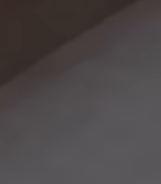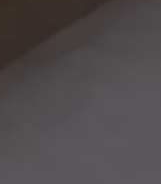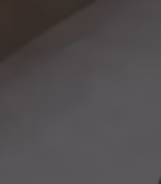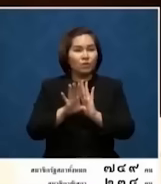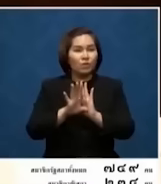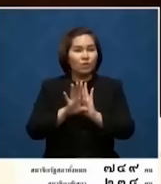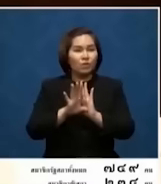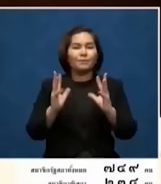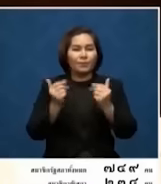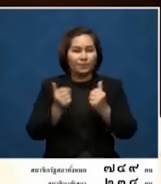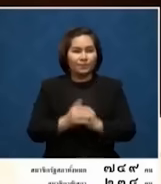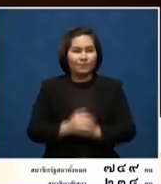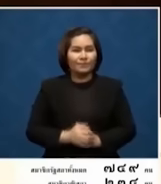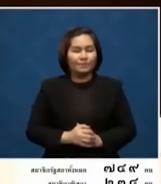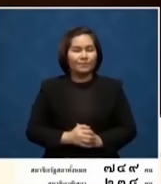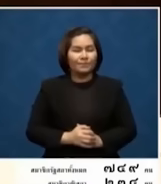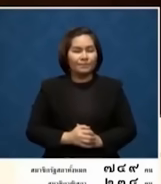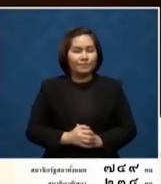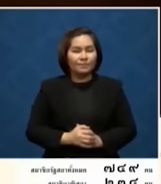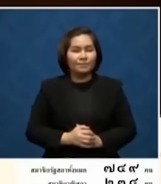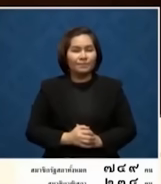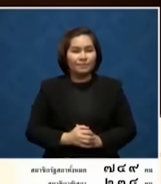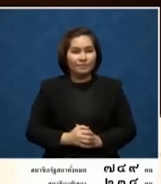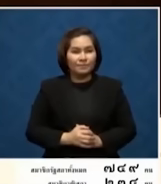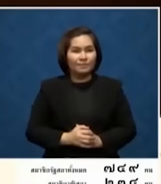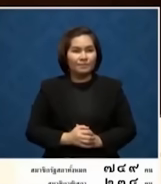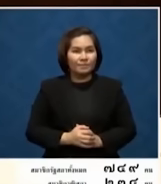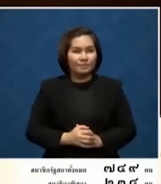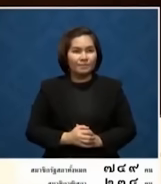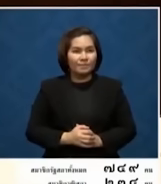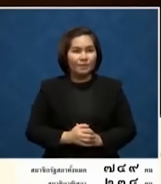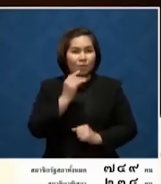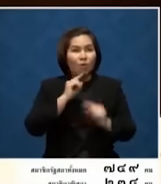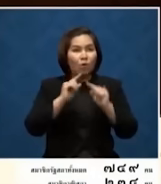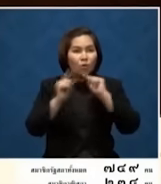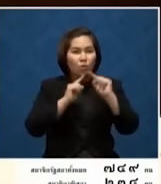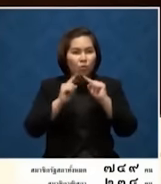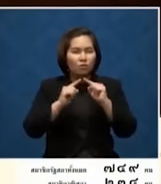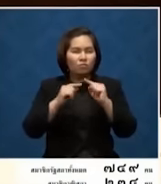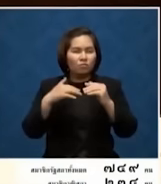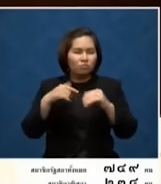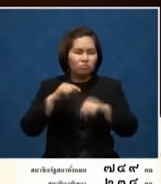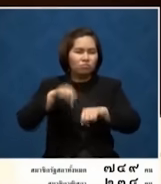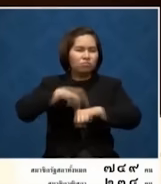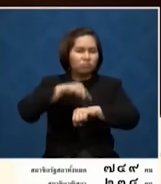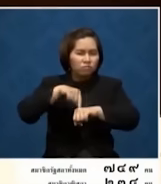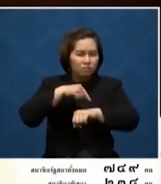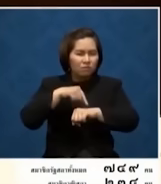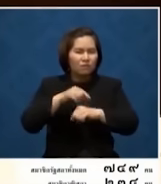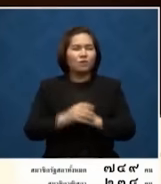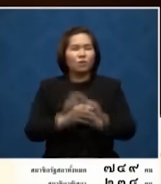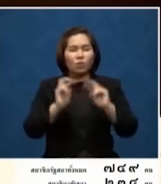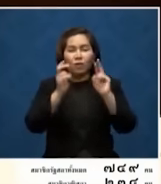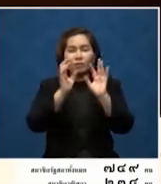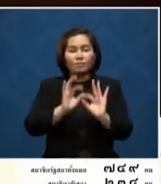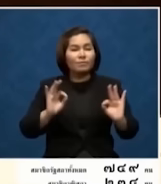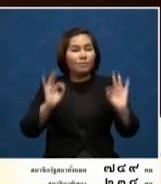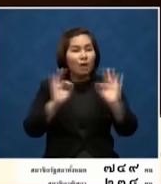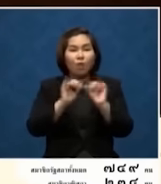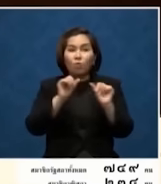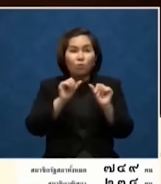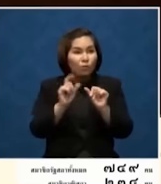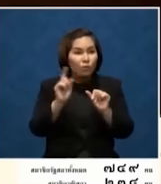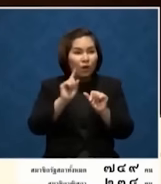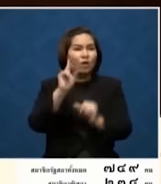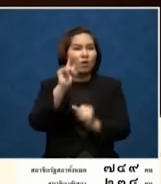นอเนี่ยพูดบางทีท่านเอาไม่อยู่คือในที่ประชุมเนี่ยความจริงถ้าใครอยากจะประท้วงอย